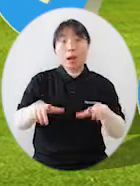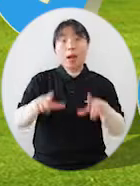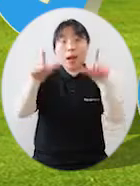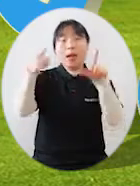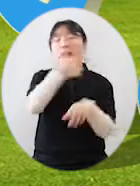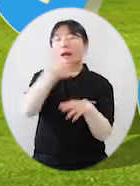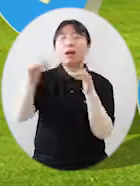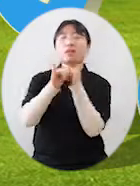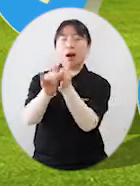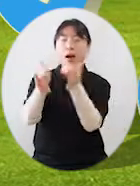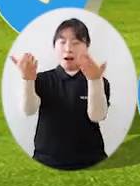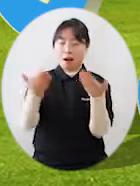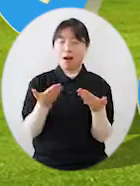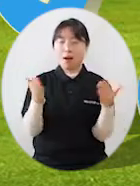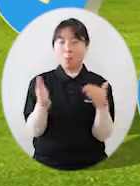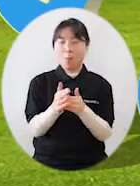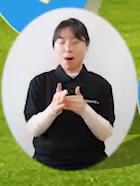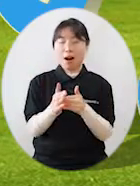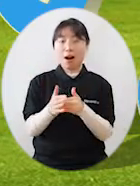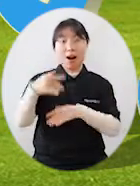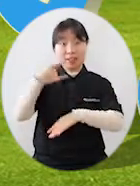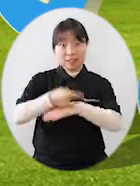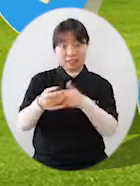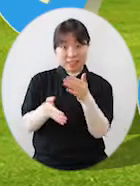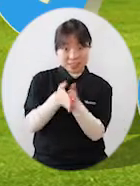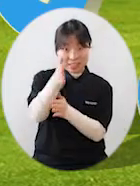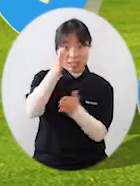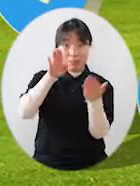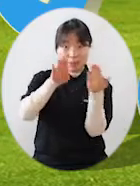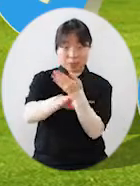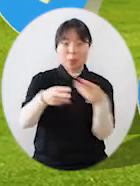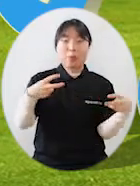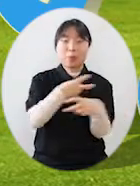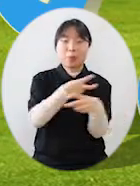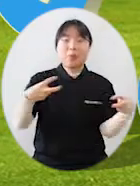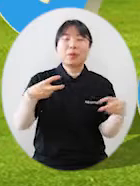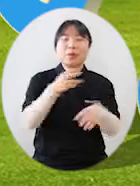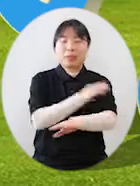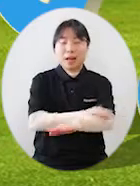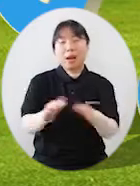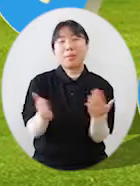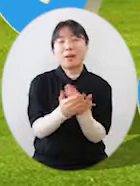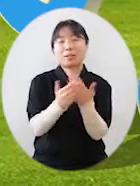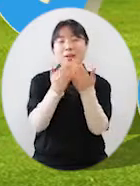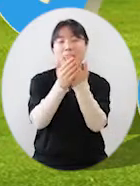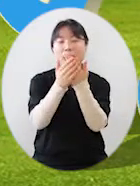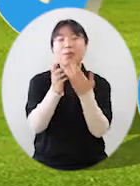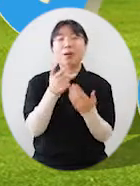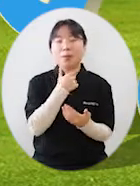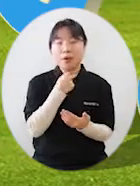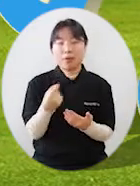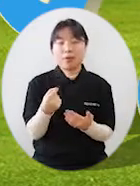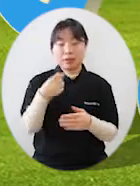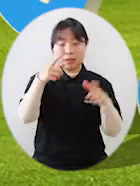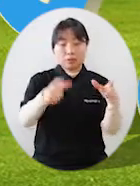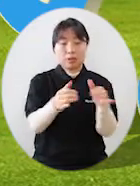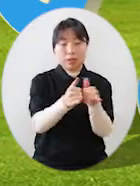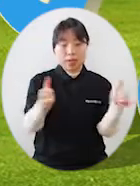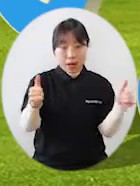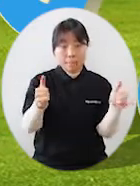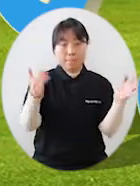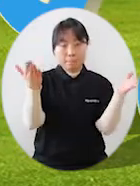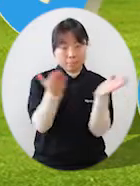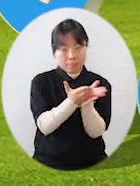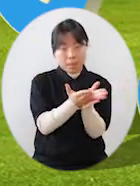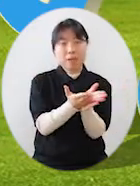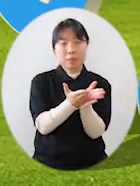앞으로도 다양하고 지속가능한 교통정책을 발굴해 나갈 예정인데요. 시민들의 눈높이에 맞는 교통복지를 구현할